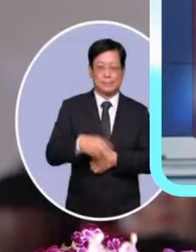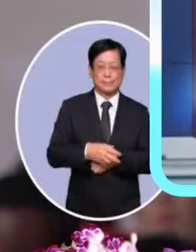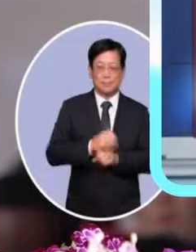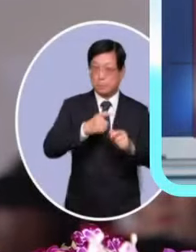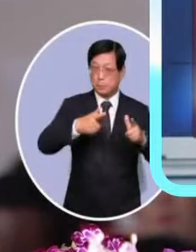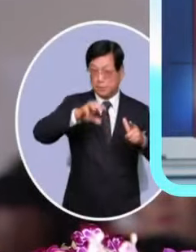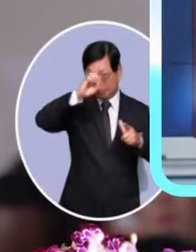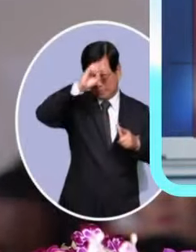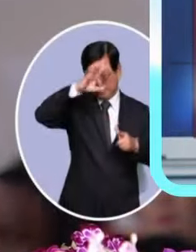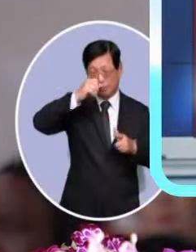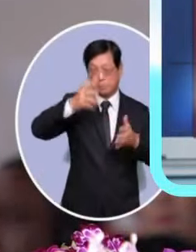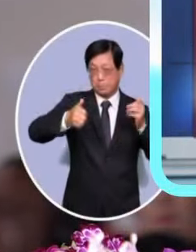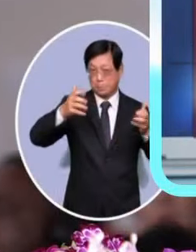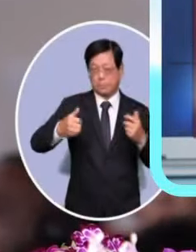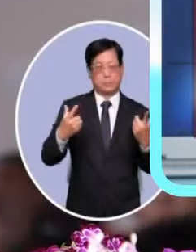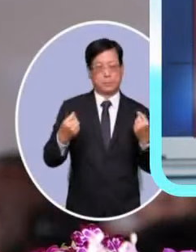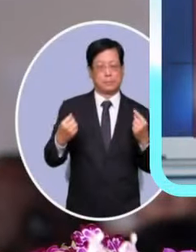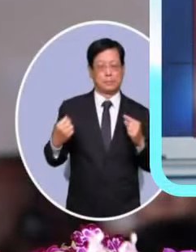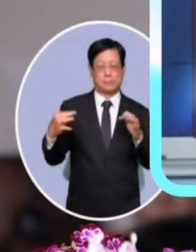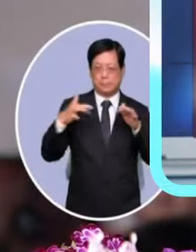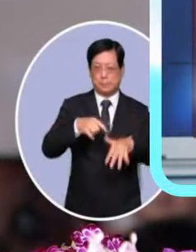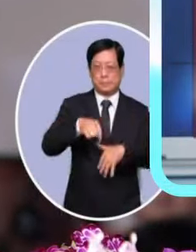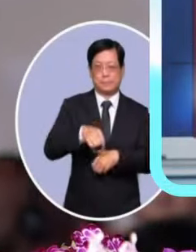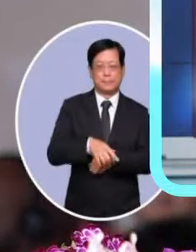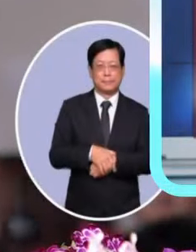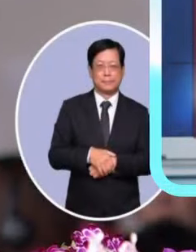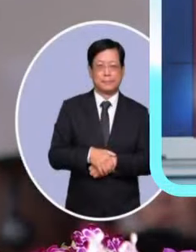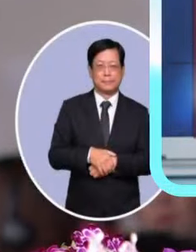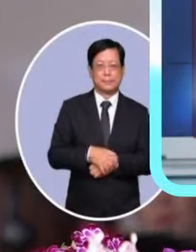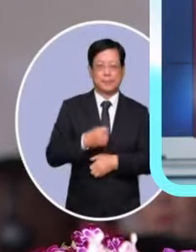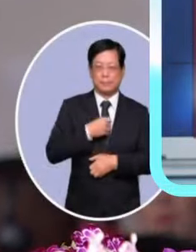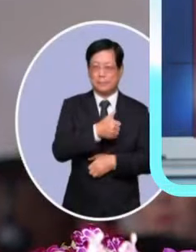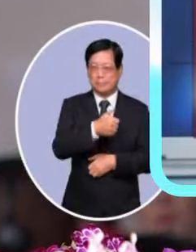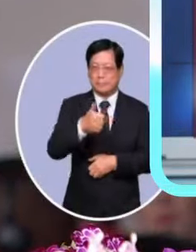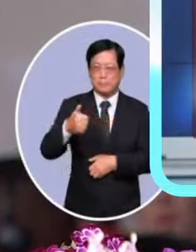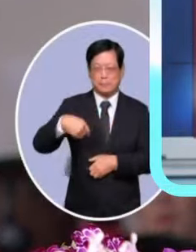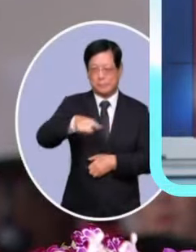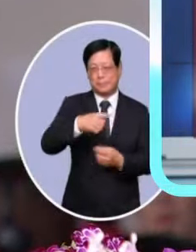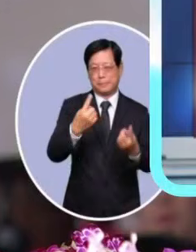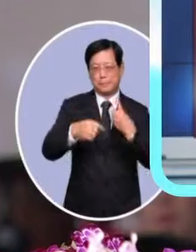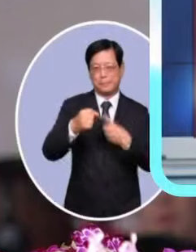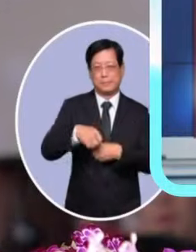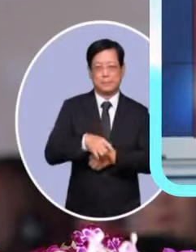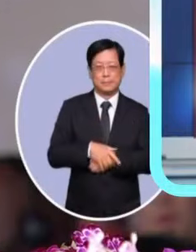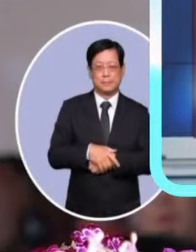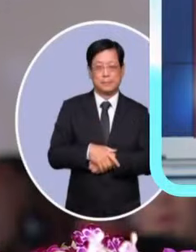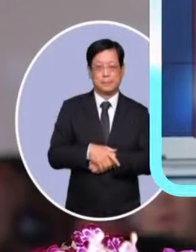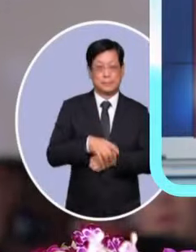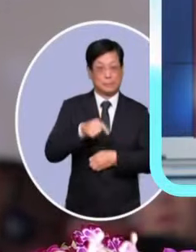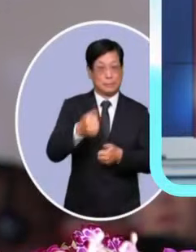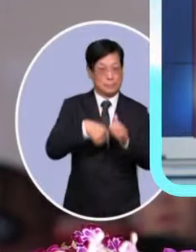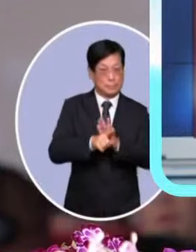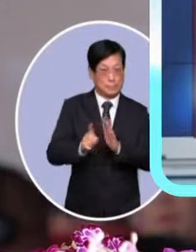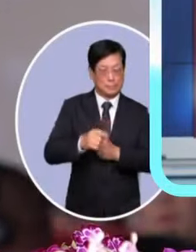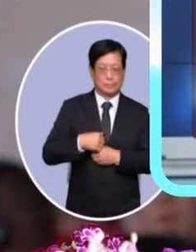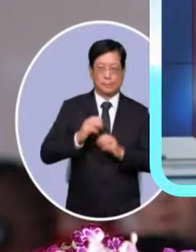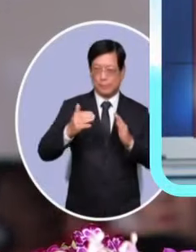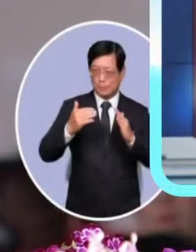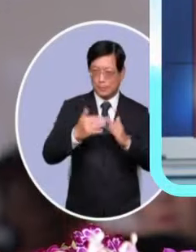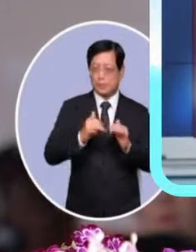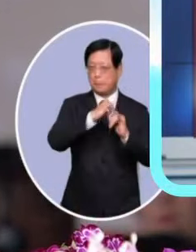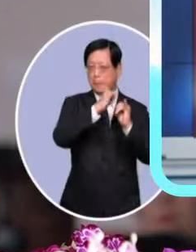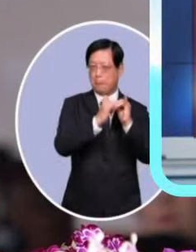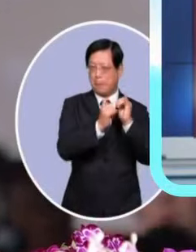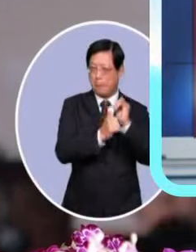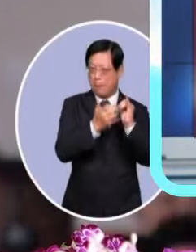中华民族，意思就是你只要认你是中华民族，我们就有谈的空间嘛。赖清德到